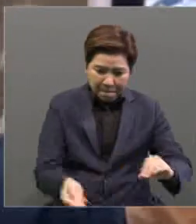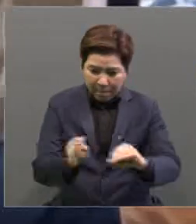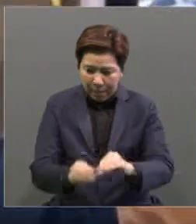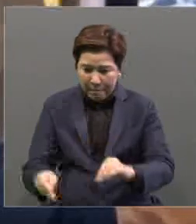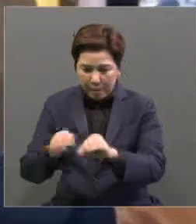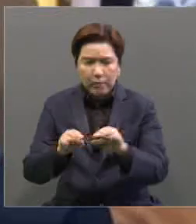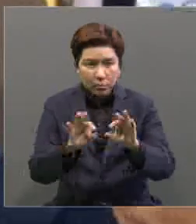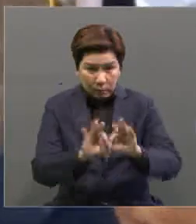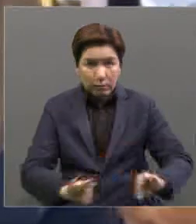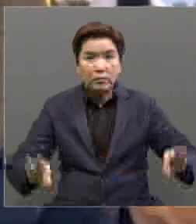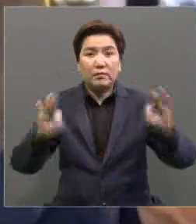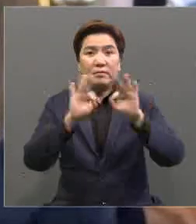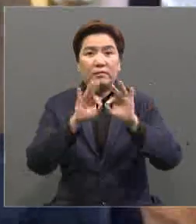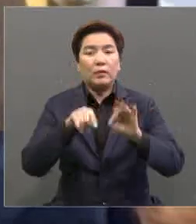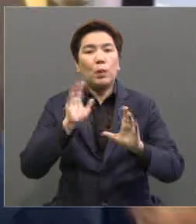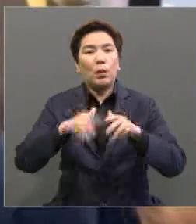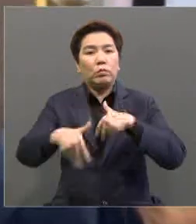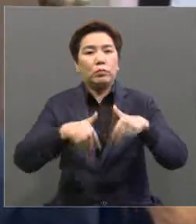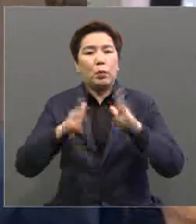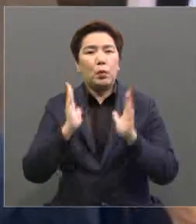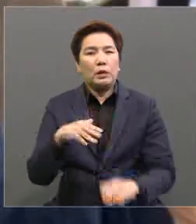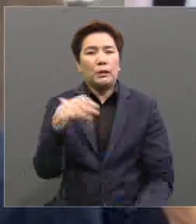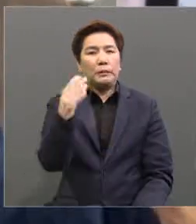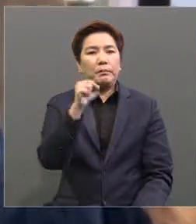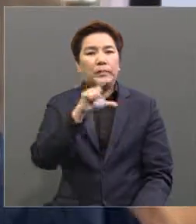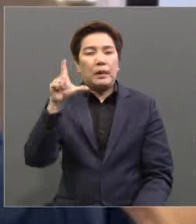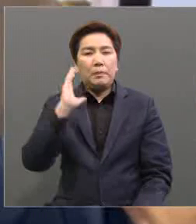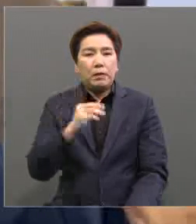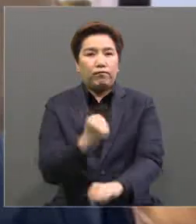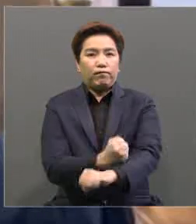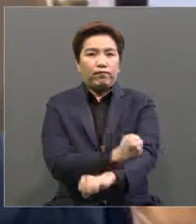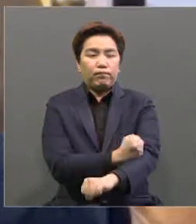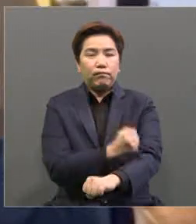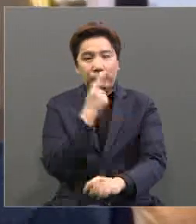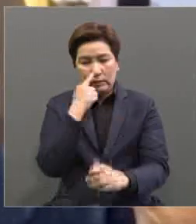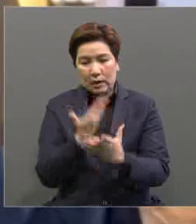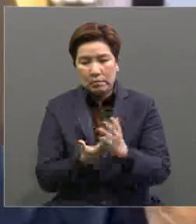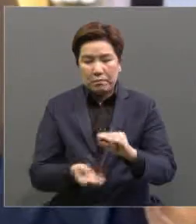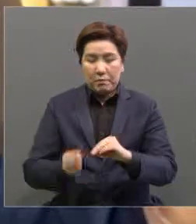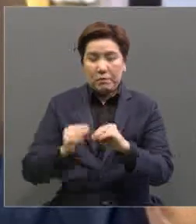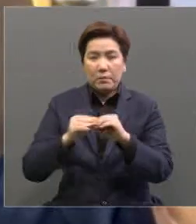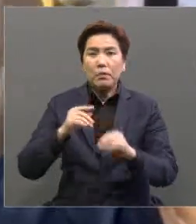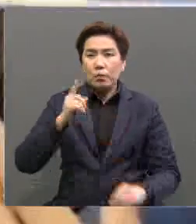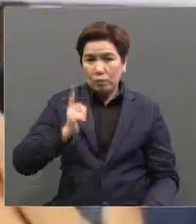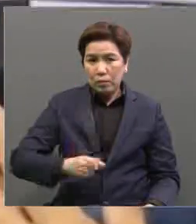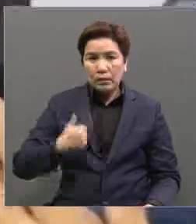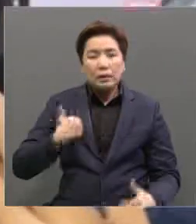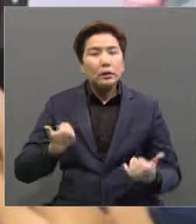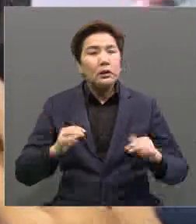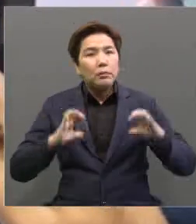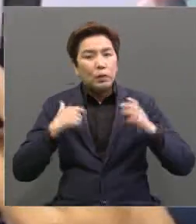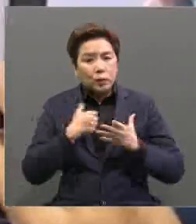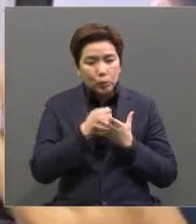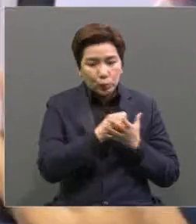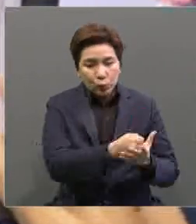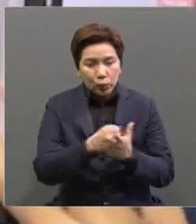ากอันหนึ่งนะครับเพราะพี่น้องหลายสิบล้านคนก็พึ่งเป็นแรงงานที่ต้องพึ่งแรงงานขั้นต่ำอยู่เยอะมากนะครับรัฐบาลเองก็พยายามจะช่วยเหลือเ